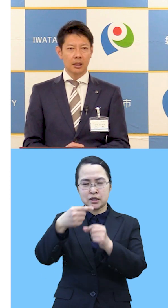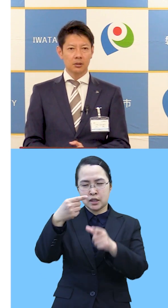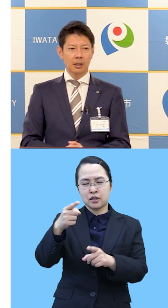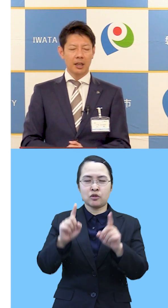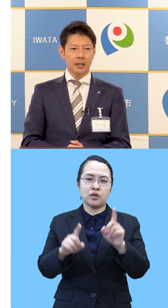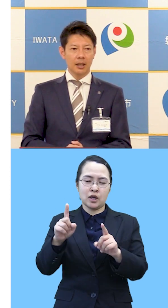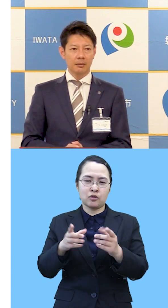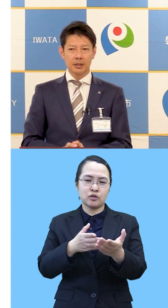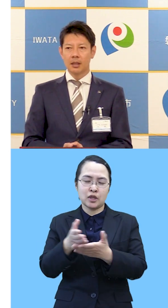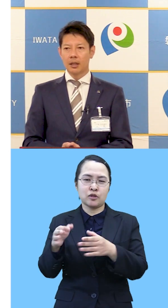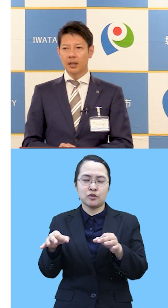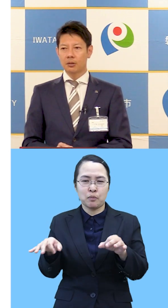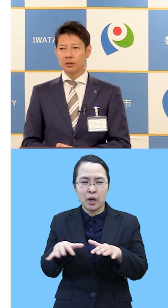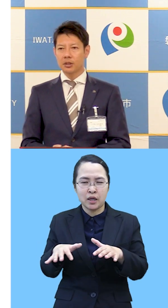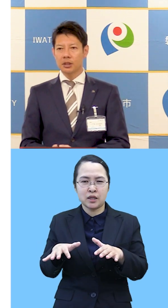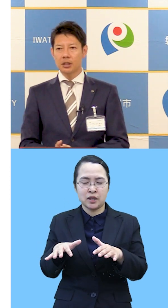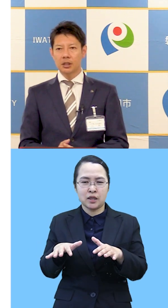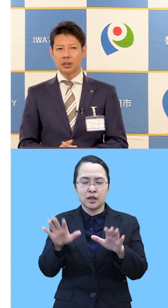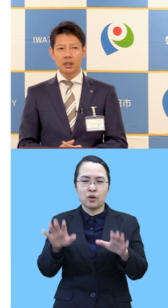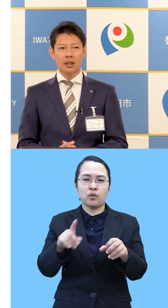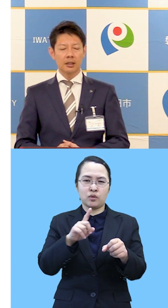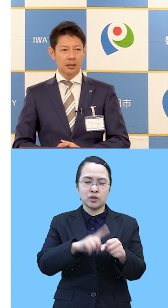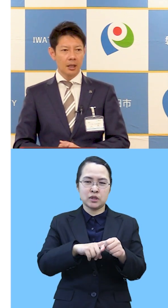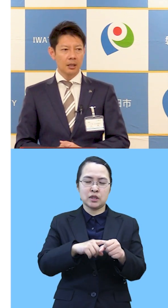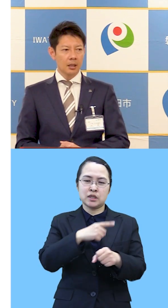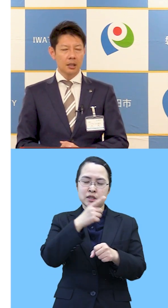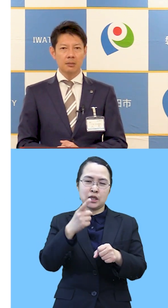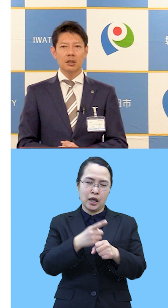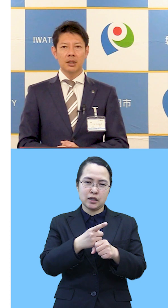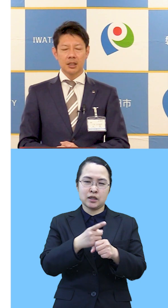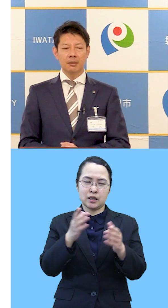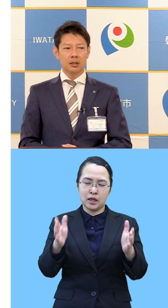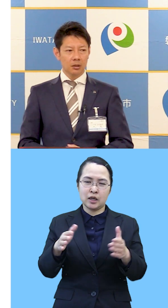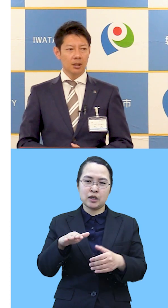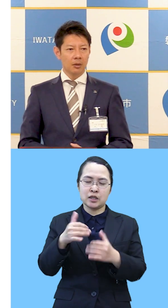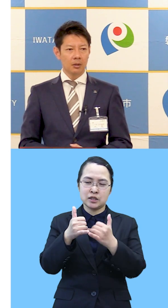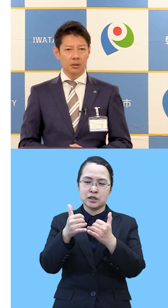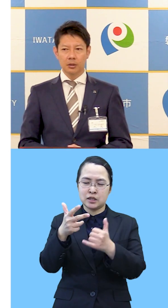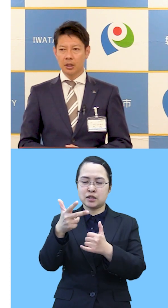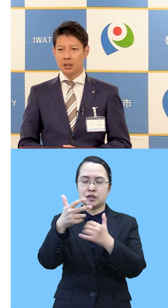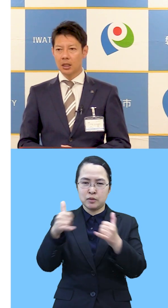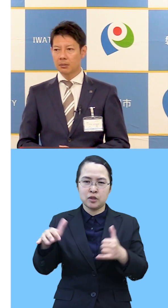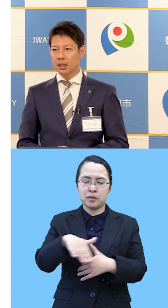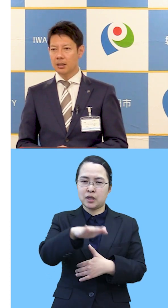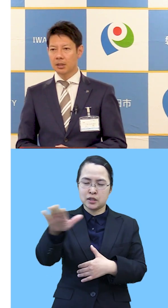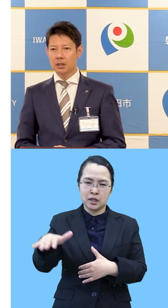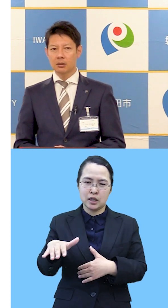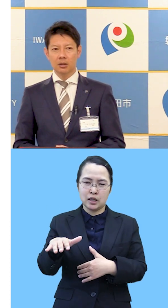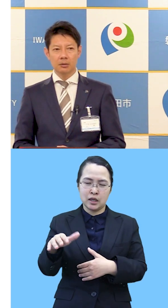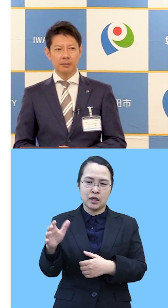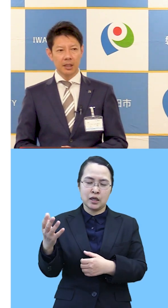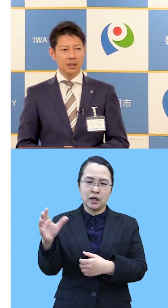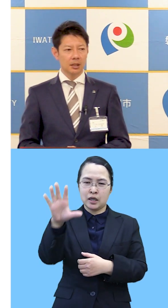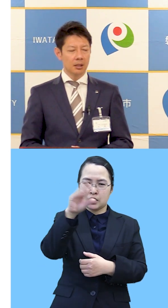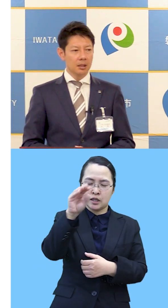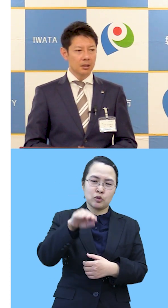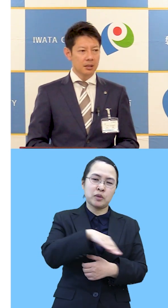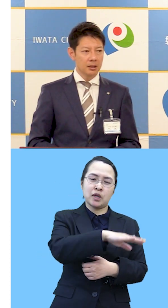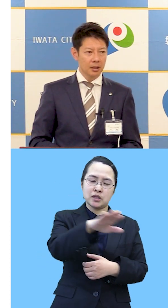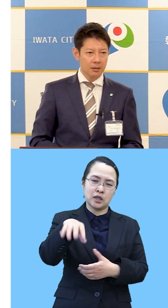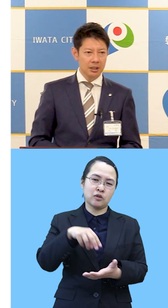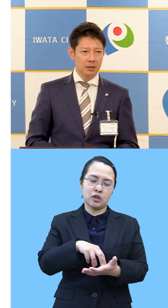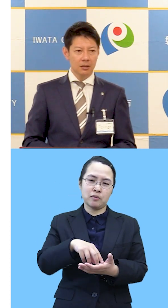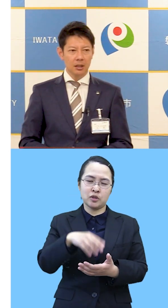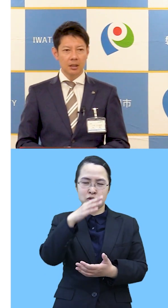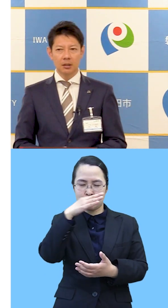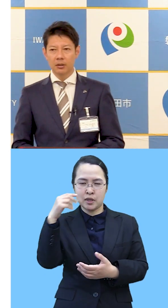くスタートしたばかりであります。今年1年がですね、市民の皆様にとっても、そして記者の皆様たちにとっても素晴らしい1